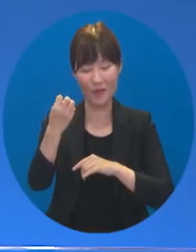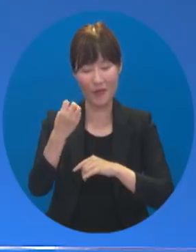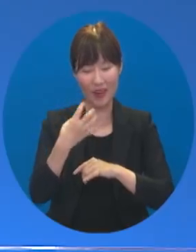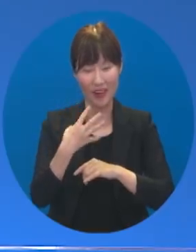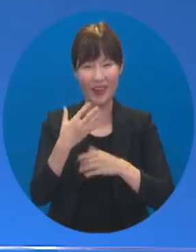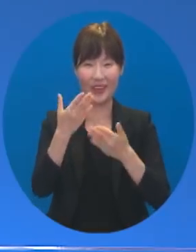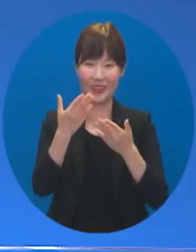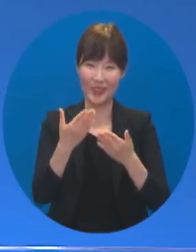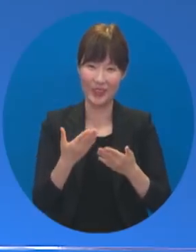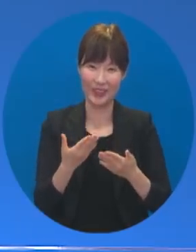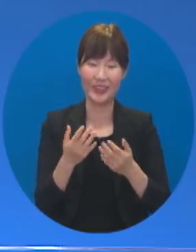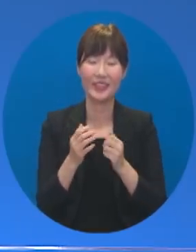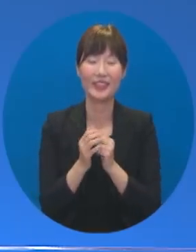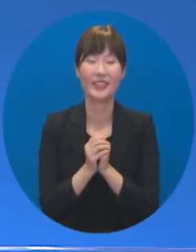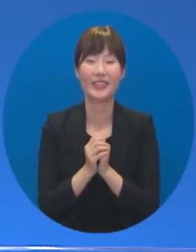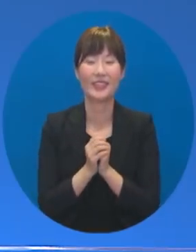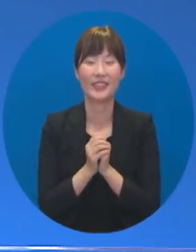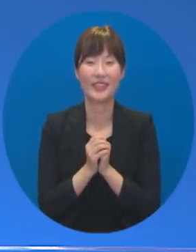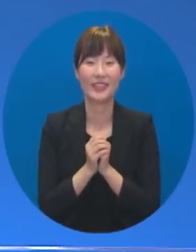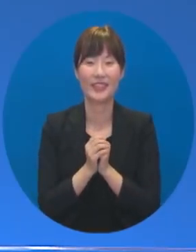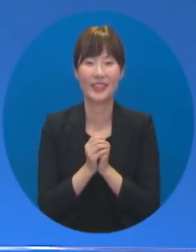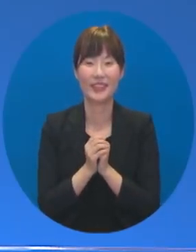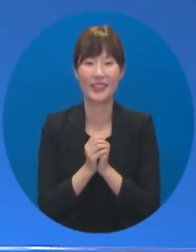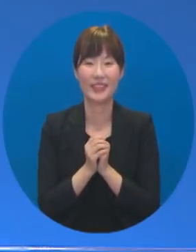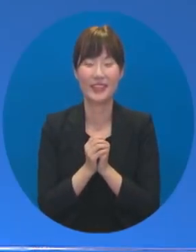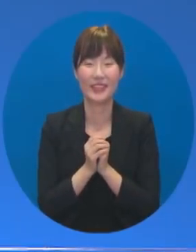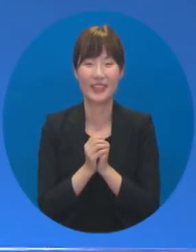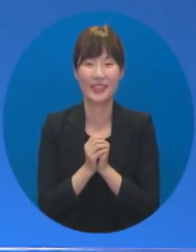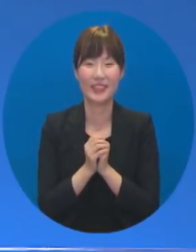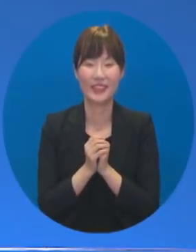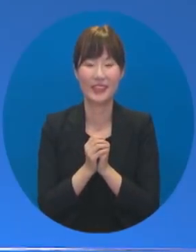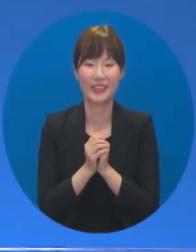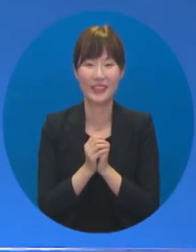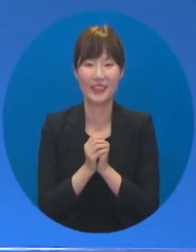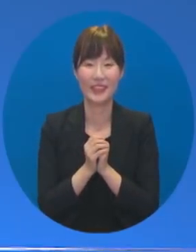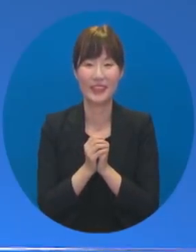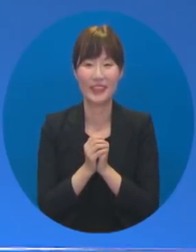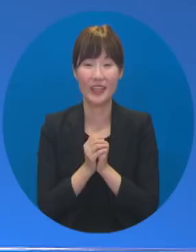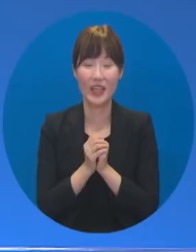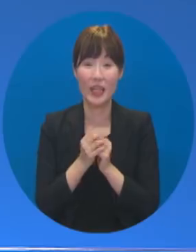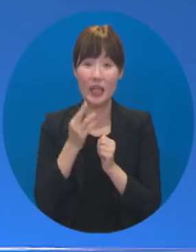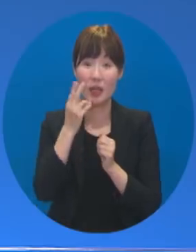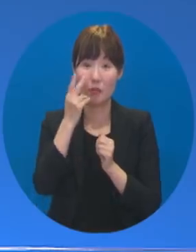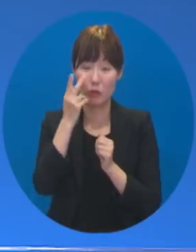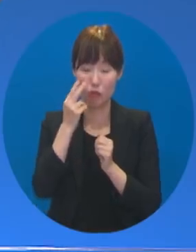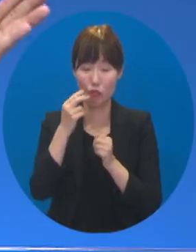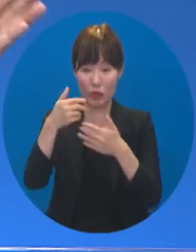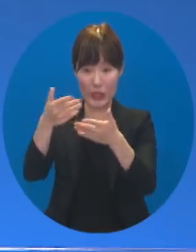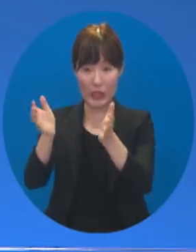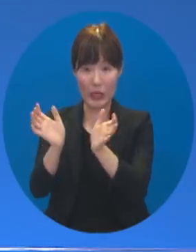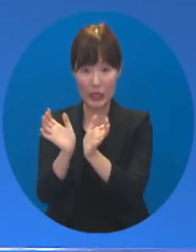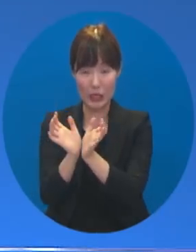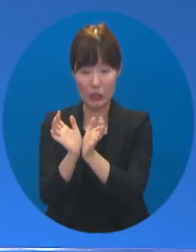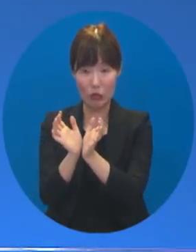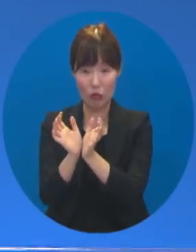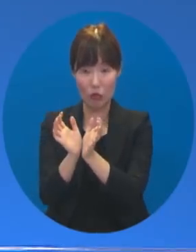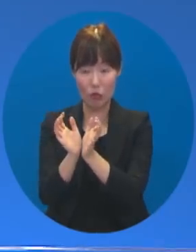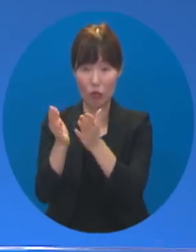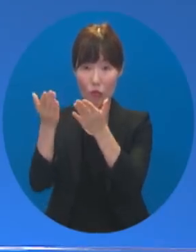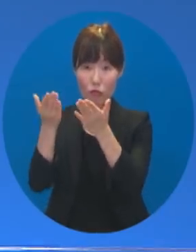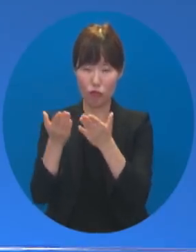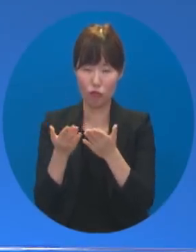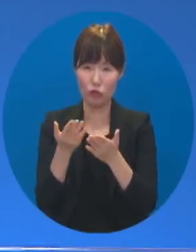가질까. 그리고 또 미겔은 사실은 미국 재단에서 주는 약을 계속 복용을 하고